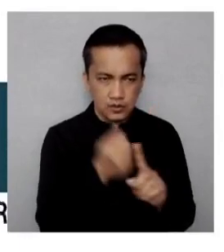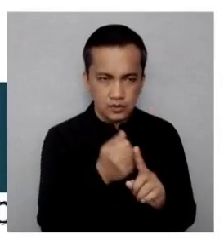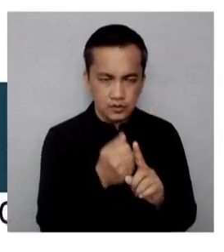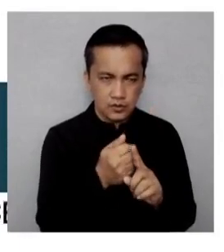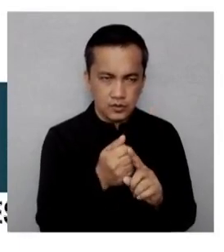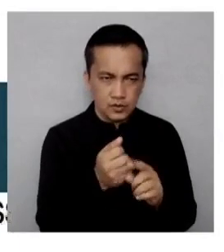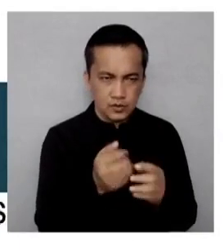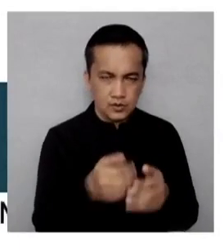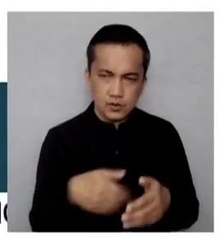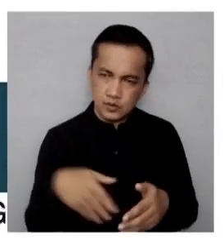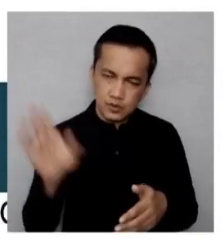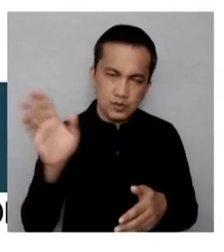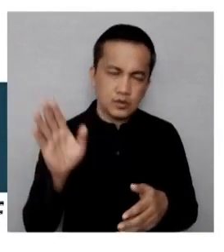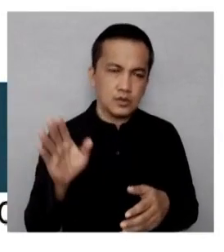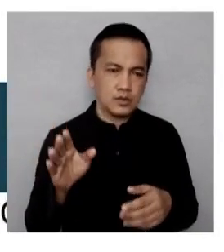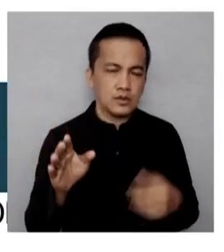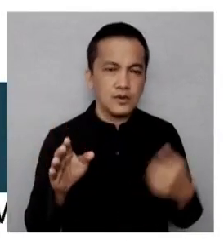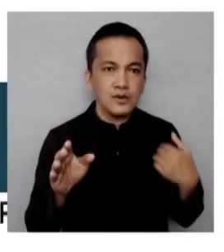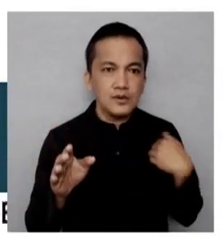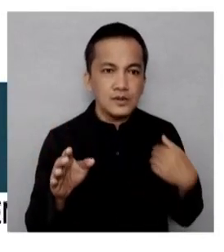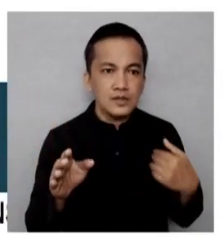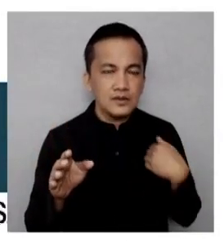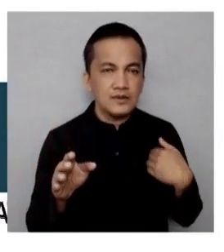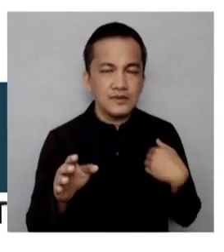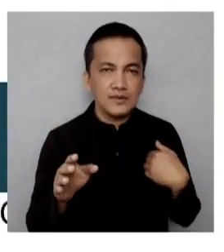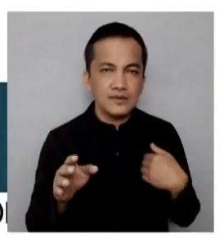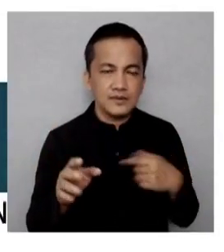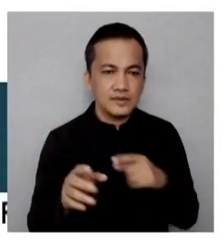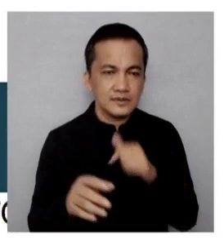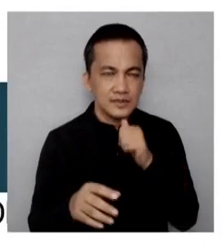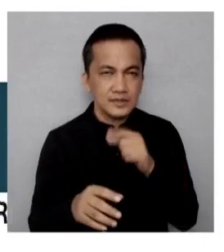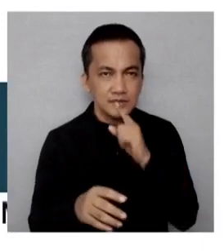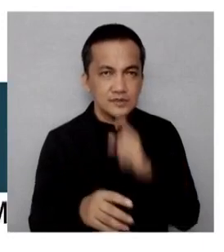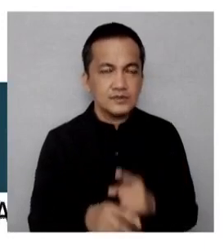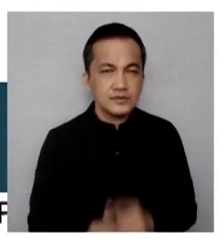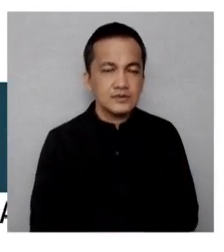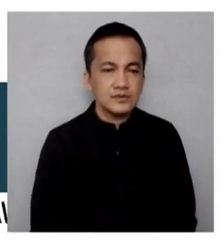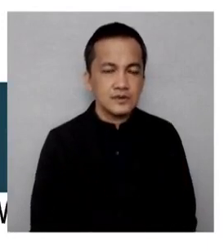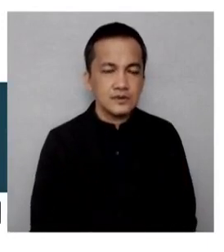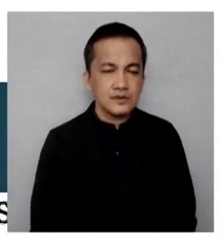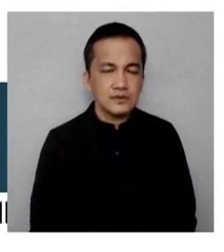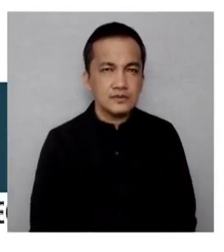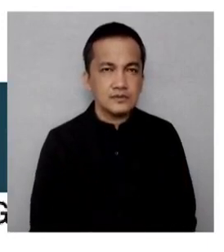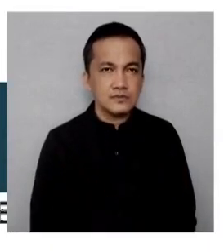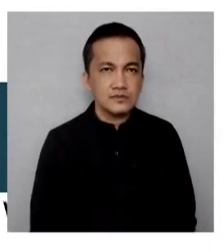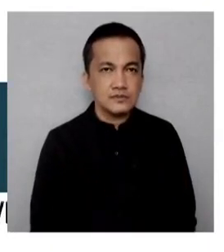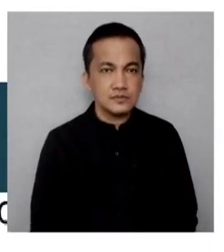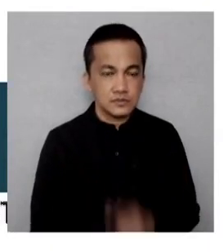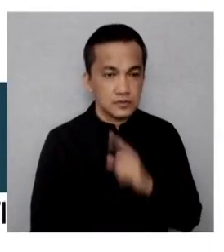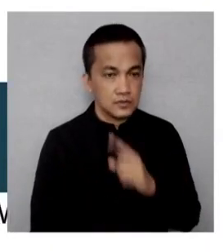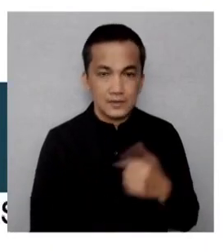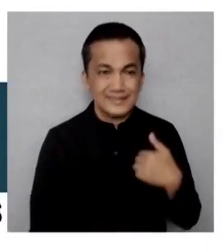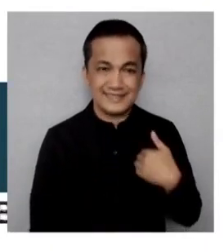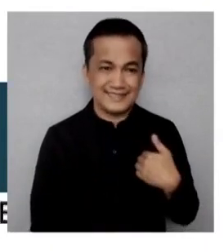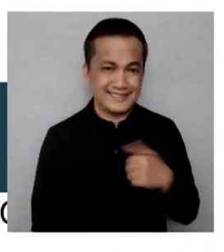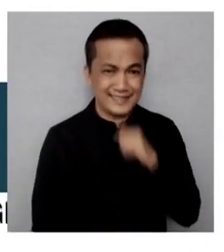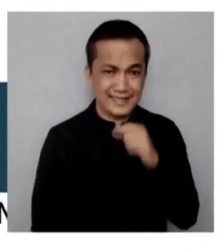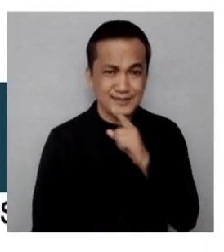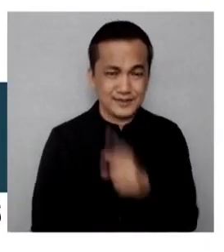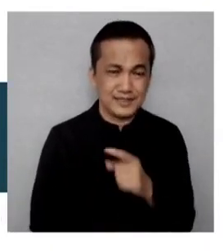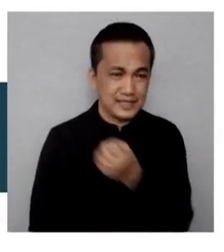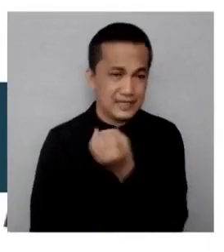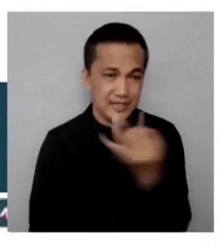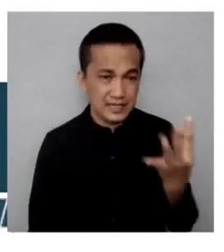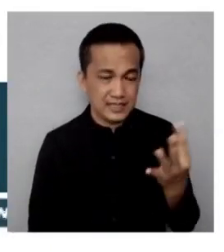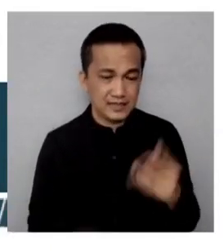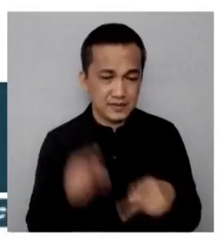lang. Pero hindi pa nga tayo sigurado kung talagang, hindi talaga sigurado kung ilan yung tao